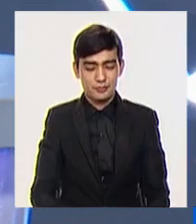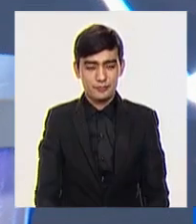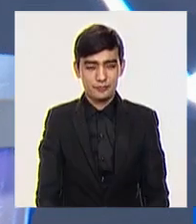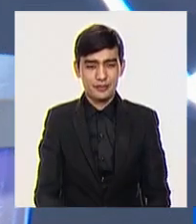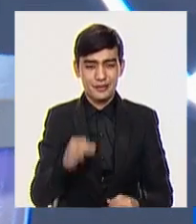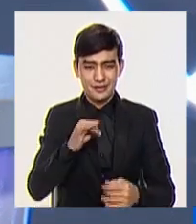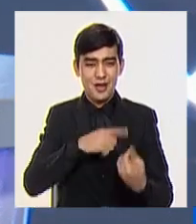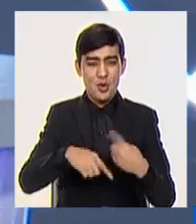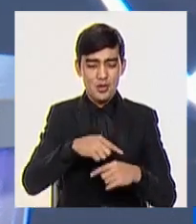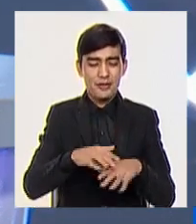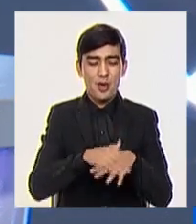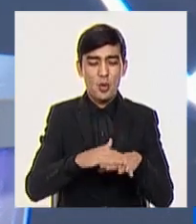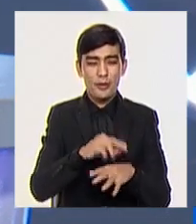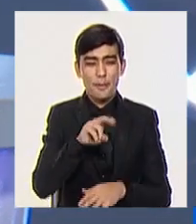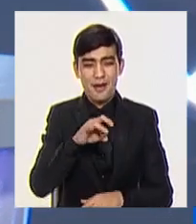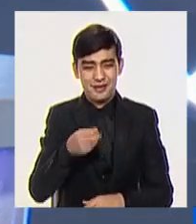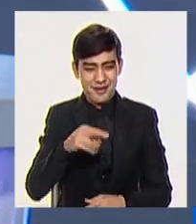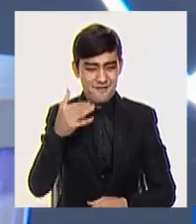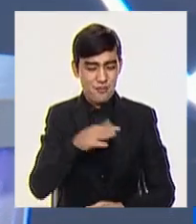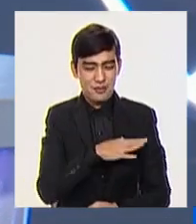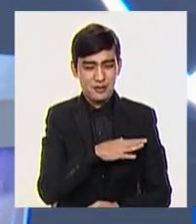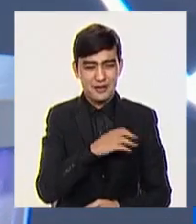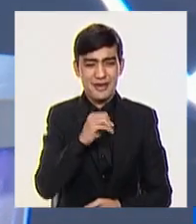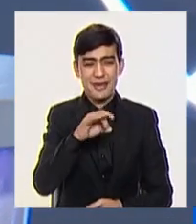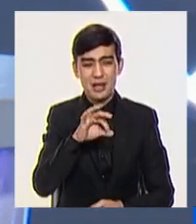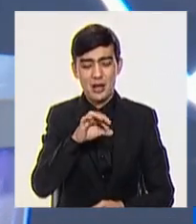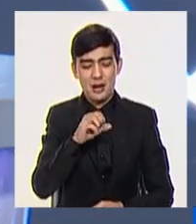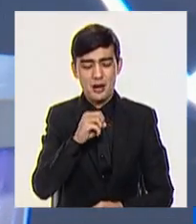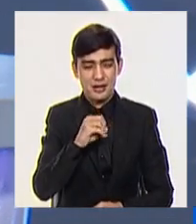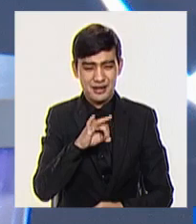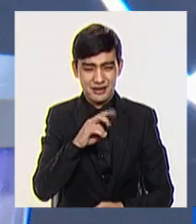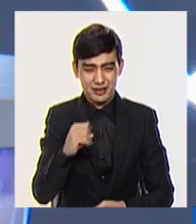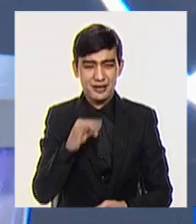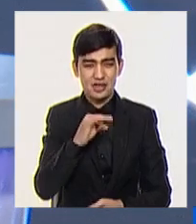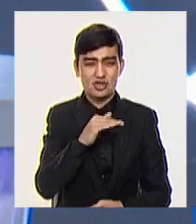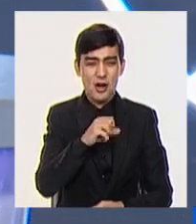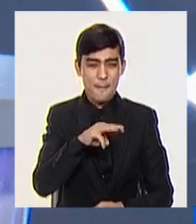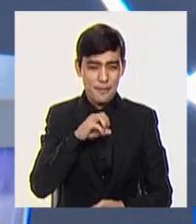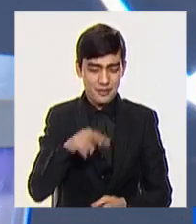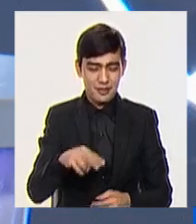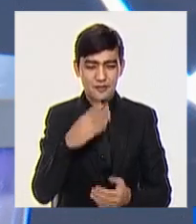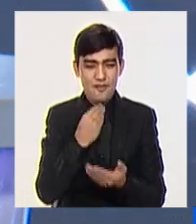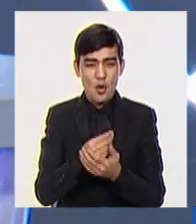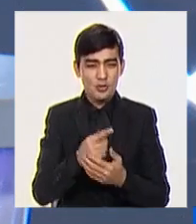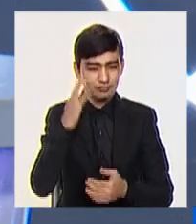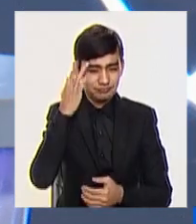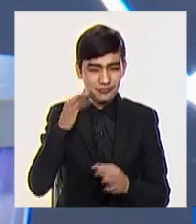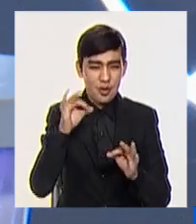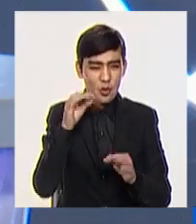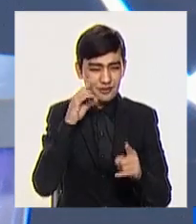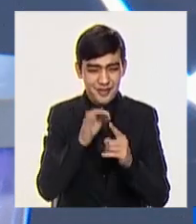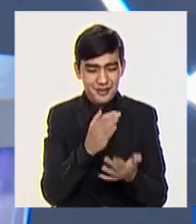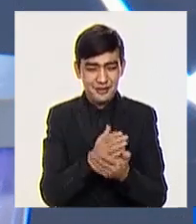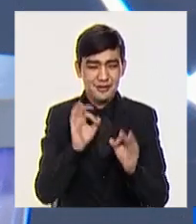Представители Народной партии Казахстана Ирина Смирнова и Жамбыл Ахметбеков продолжают разъяснять электорату программу своего политического